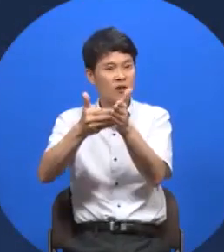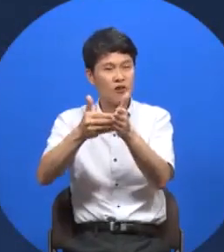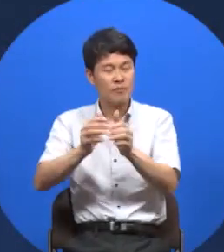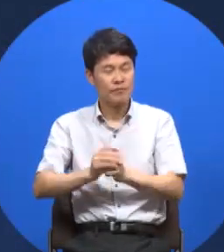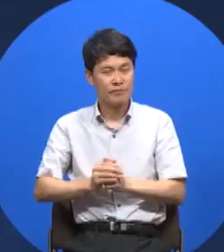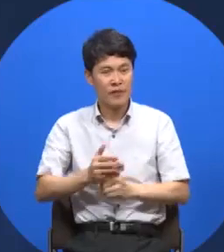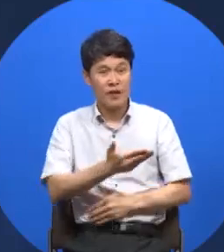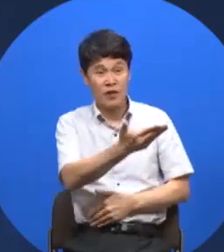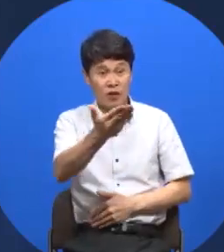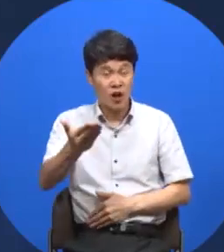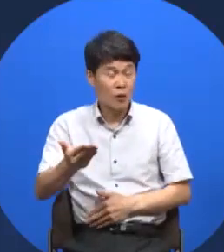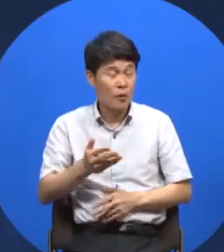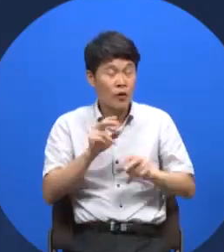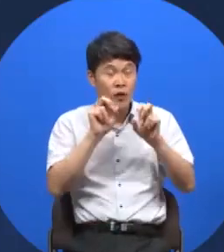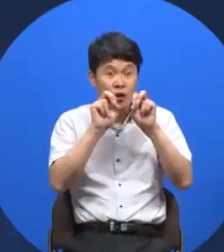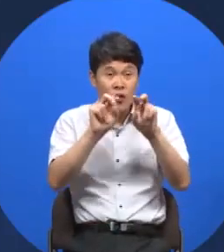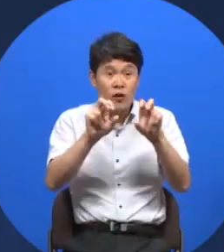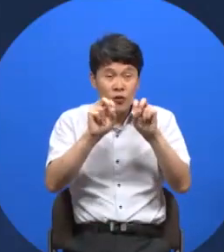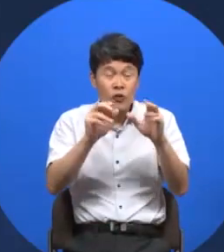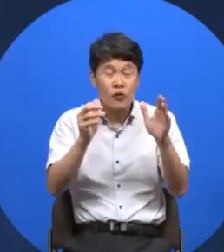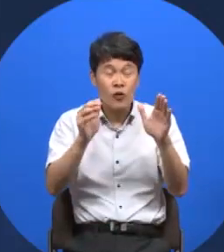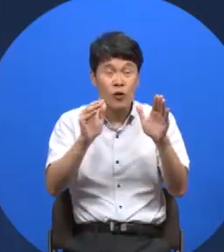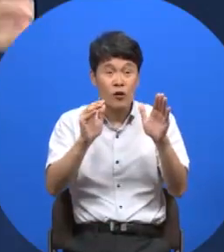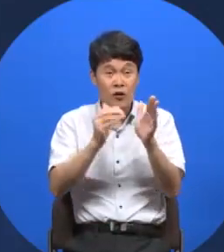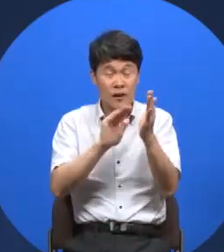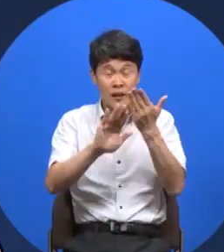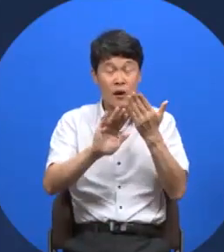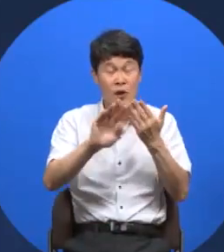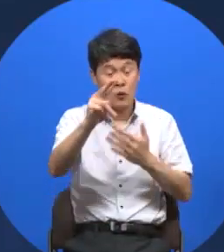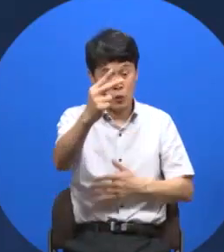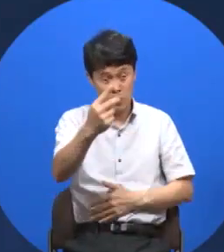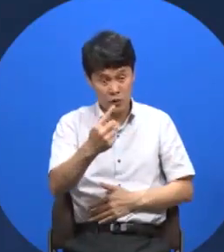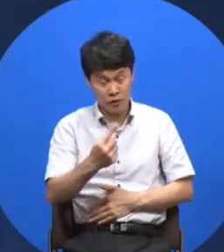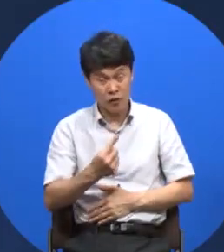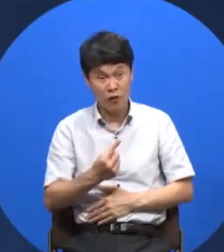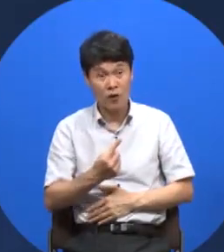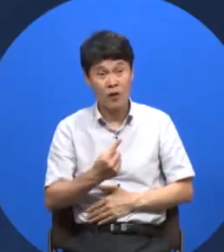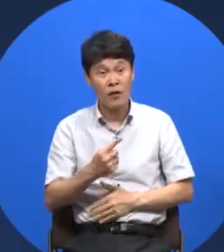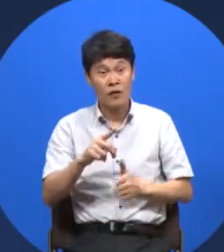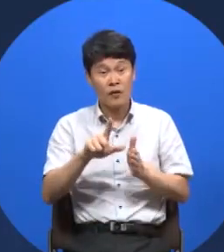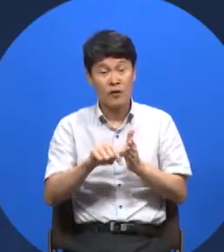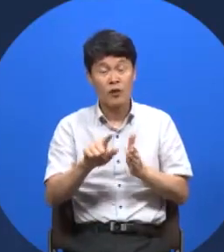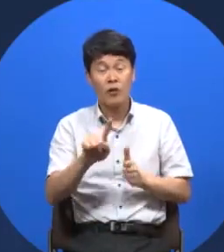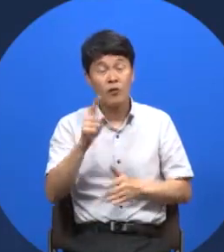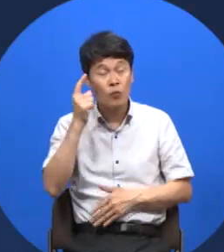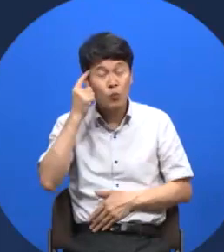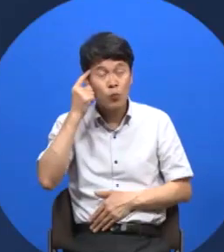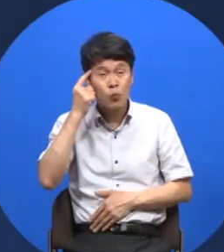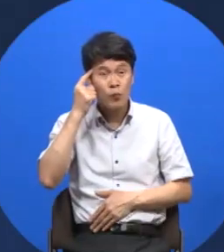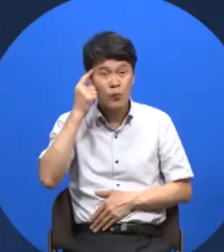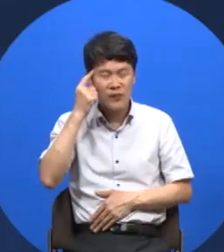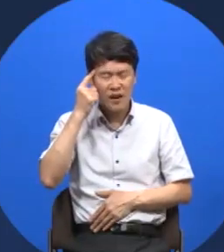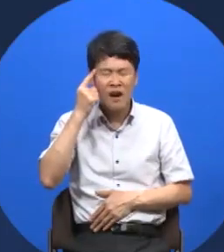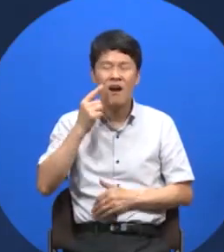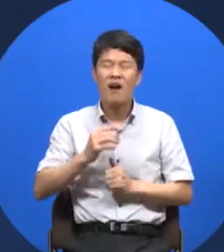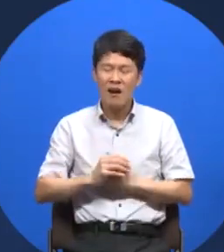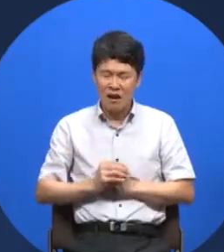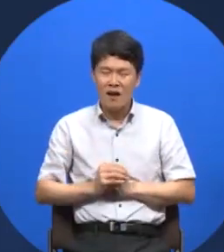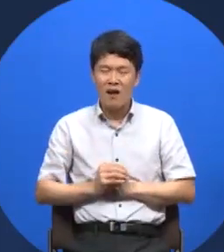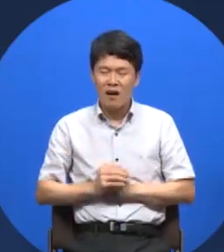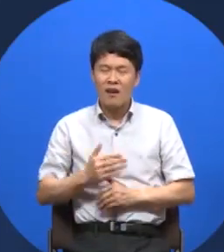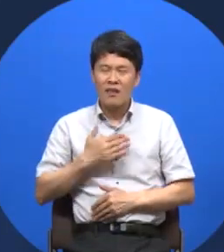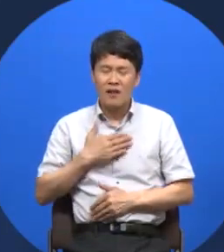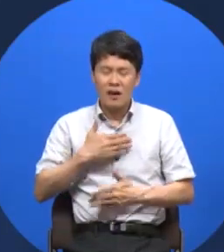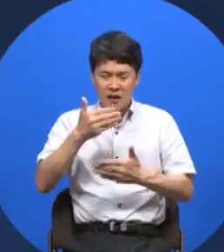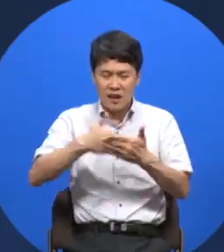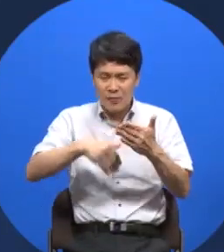선교하고 돌아오면서, 고국으로 돌아오면서, 아니 우리의 집으로 돌아오면서 무슨 생각했어요? 아이, 내가